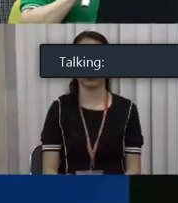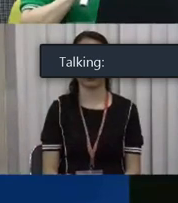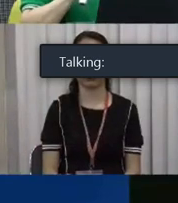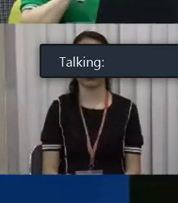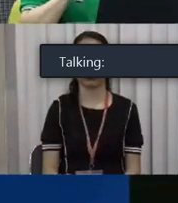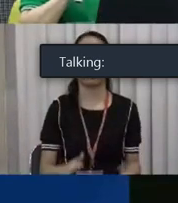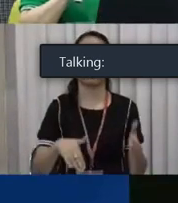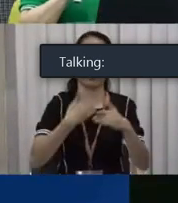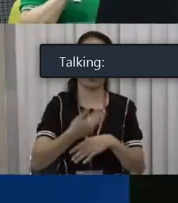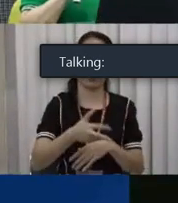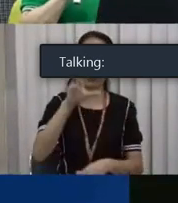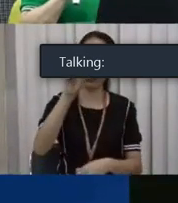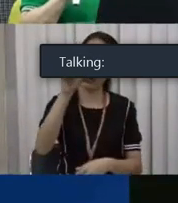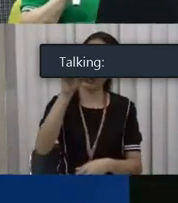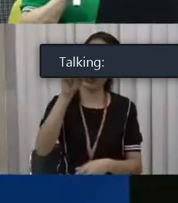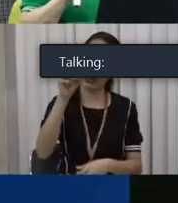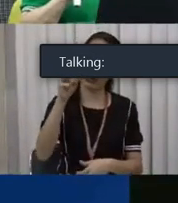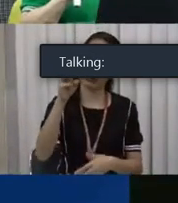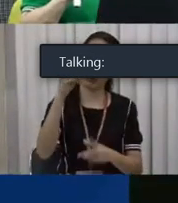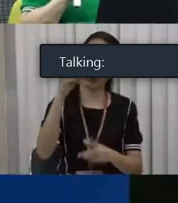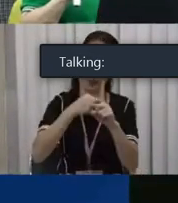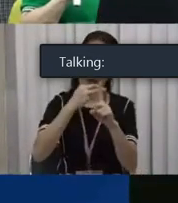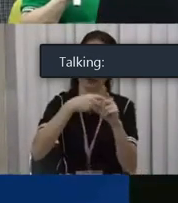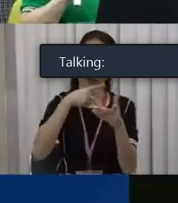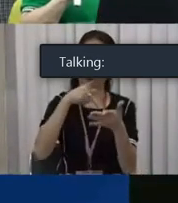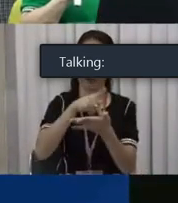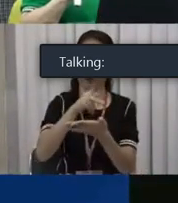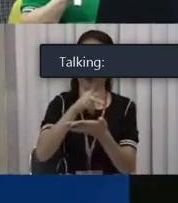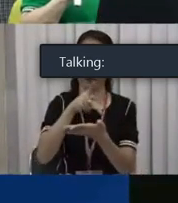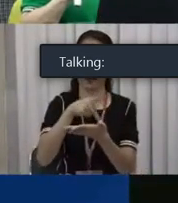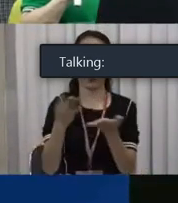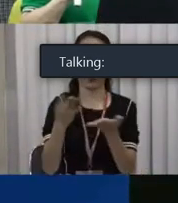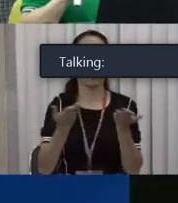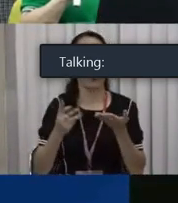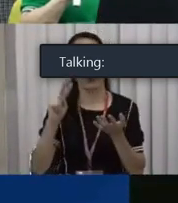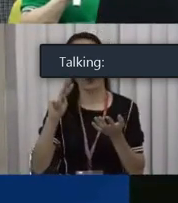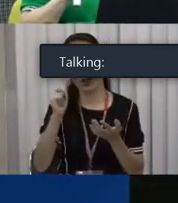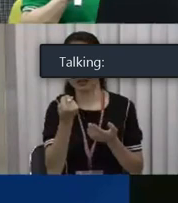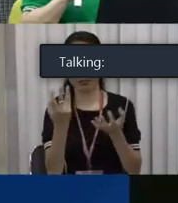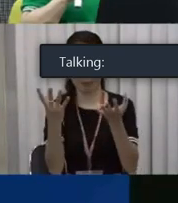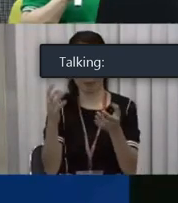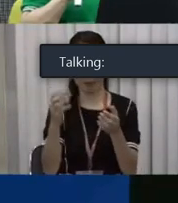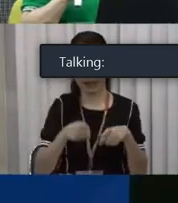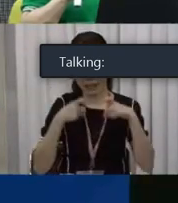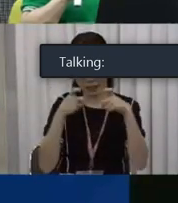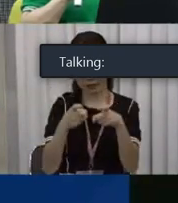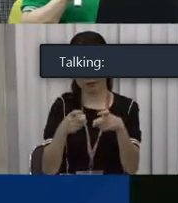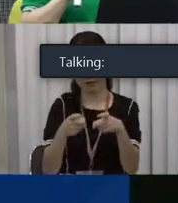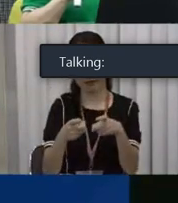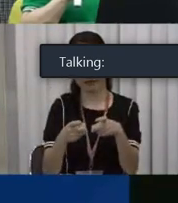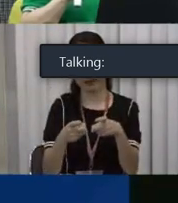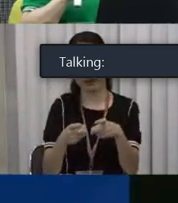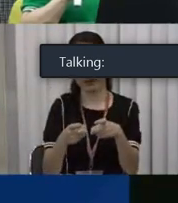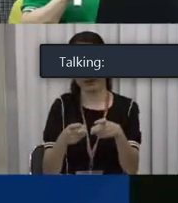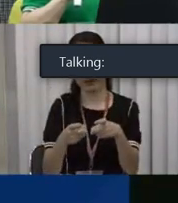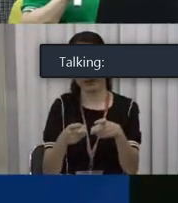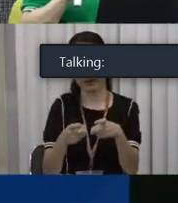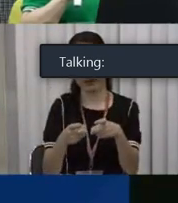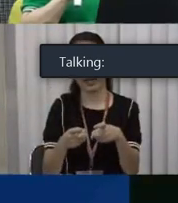13th month pay. Kanus aman ni nato mahatag? Kaning 13th month pay, ihatag lang ni sa mga employees